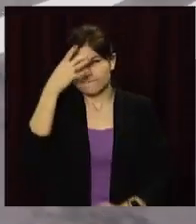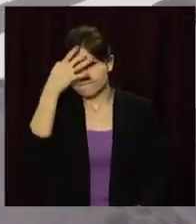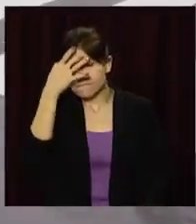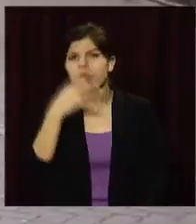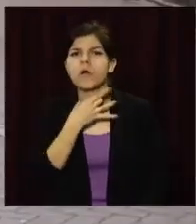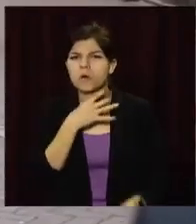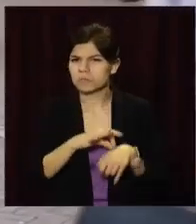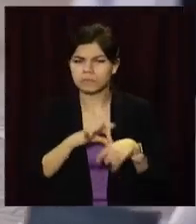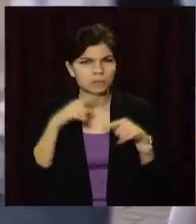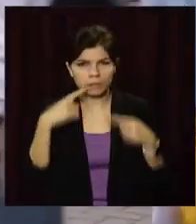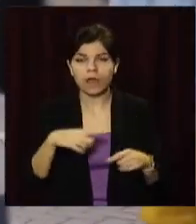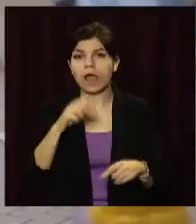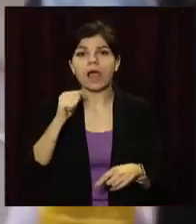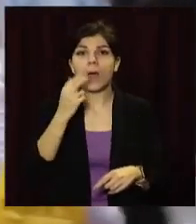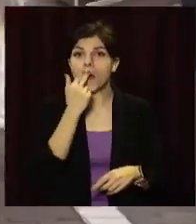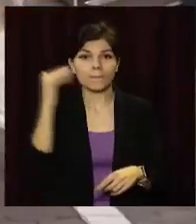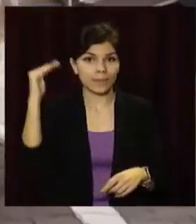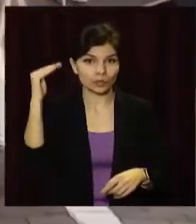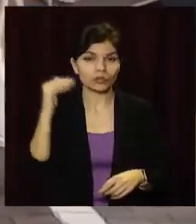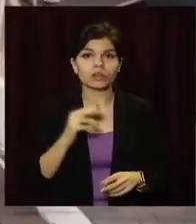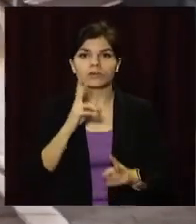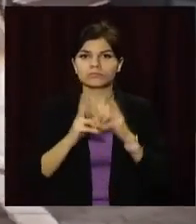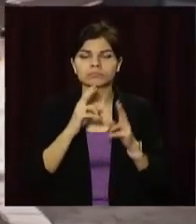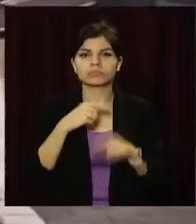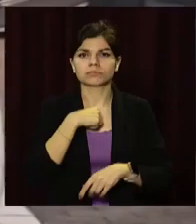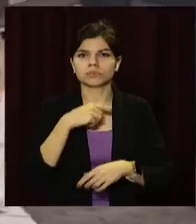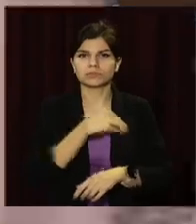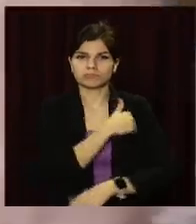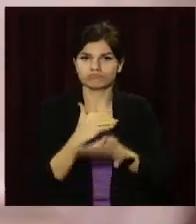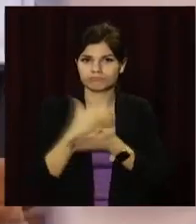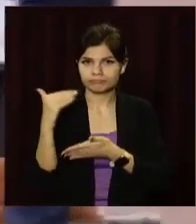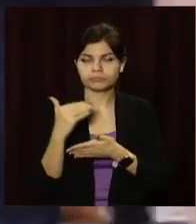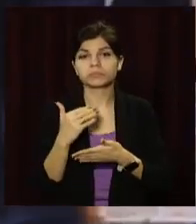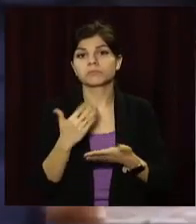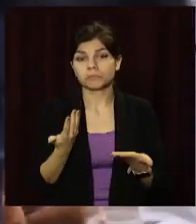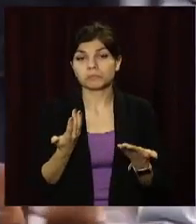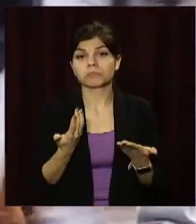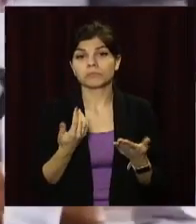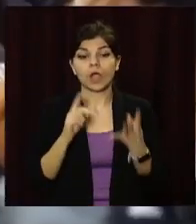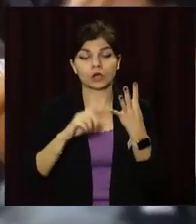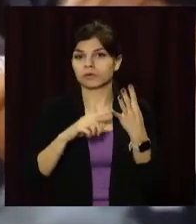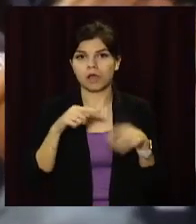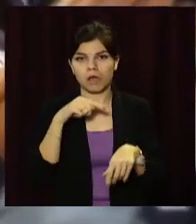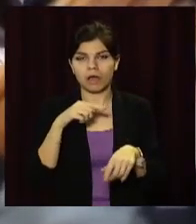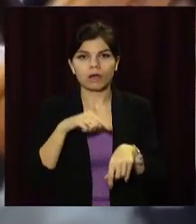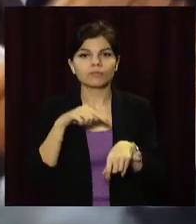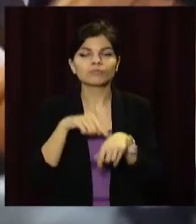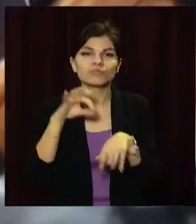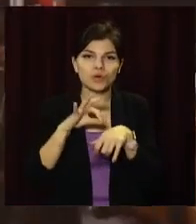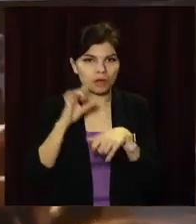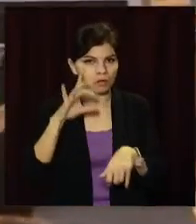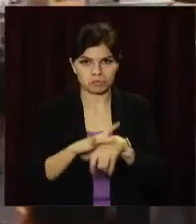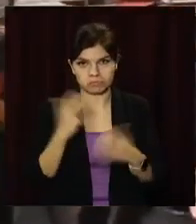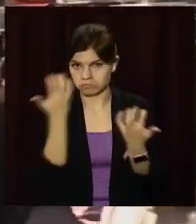жінка скаржилася на головний біль та біль у горлі, у підлітка була лихоманка. Ще в одного туриста не було жодних ознак хвороби. В